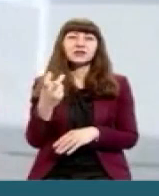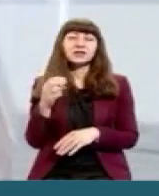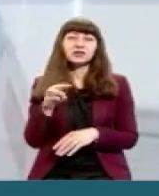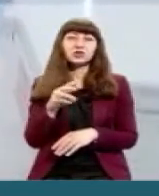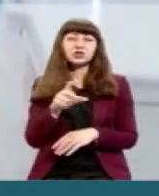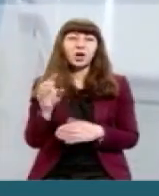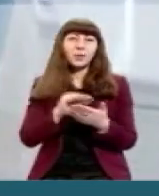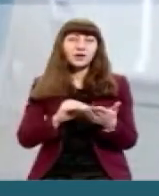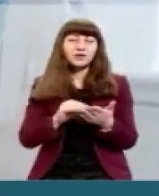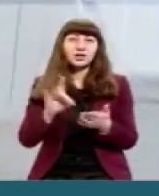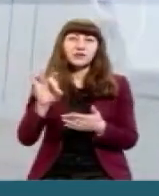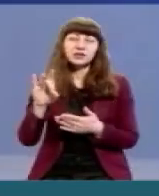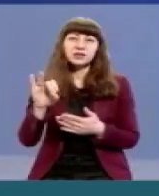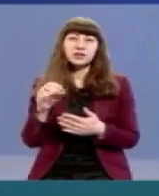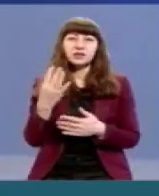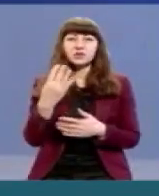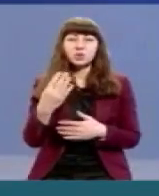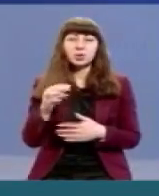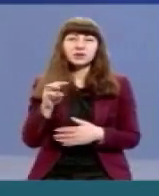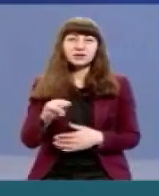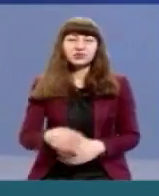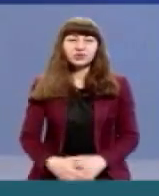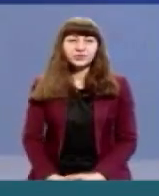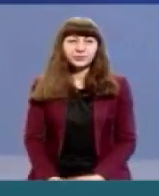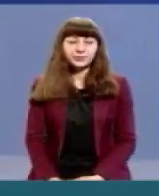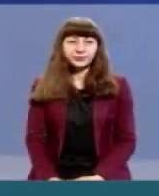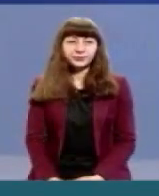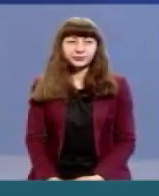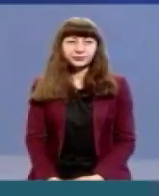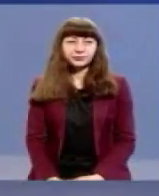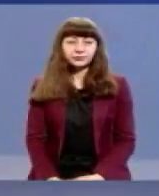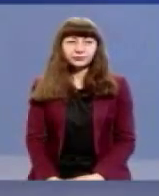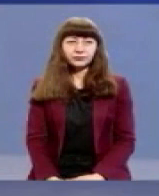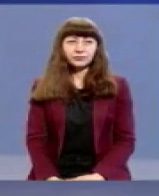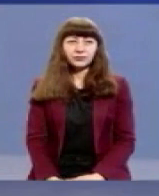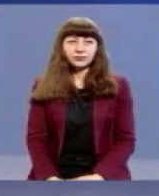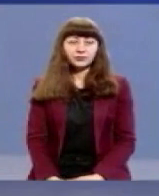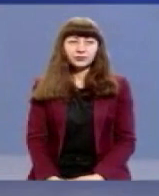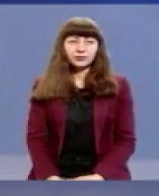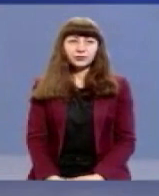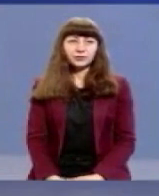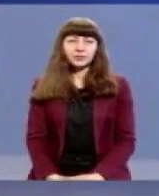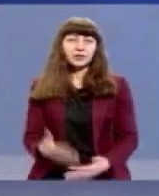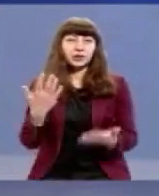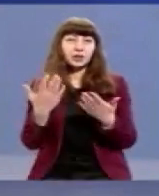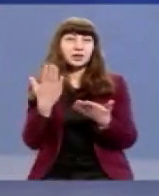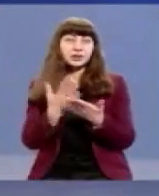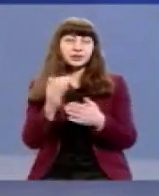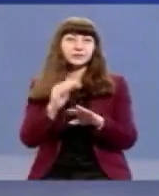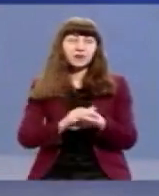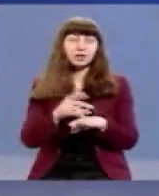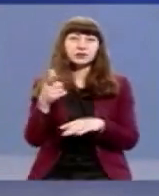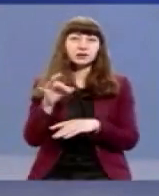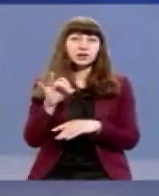Повторно ревакцинировано менее 40 тысяч. При появлении симптомов указанных гриппа, естественно, необходимо обращаться в медицинские организации